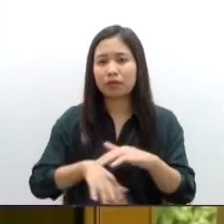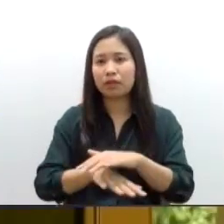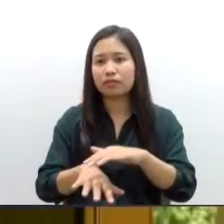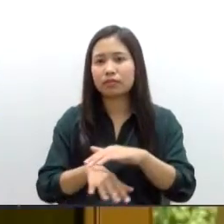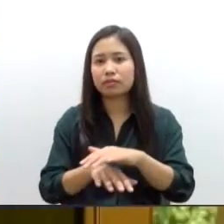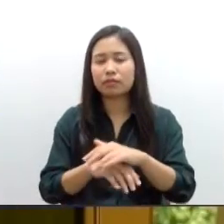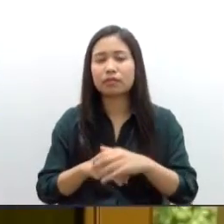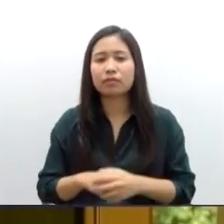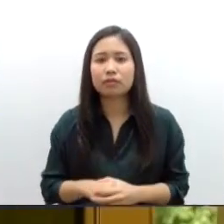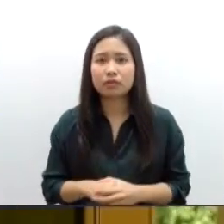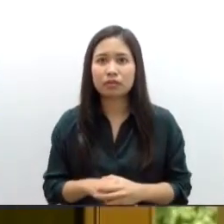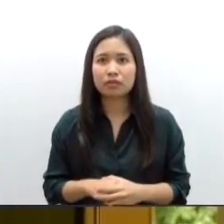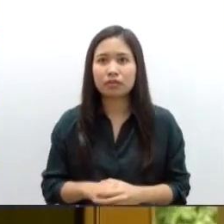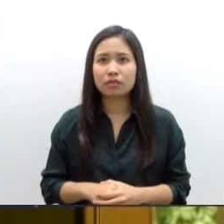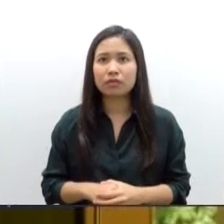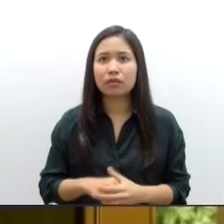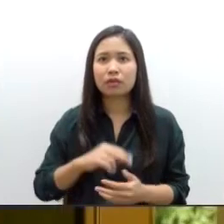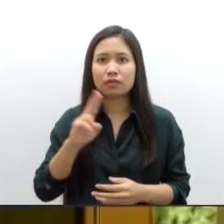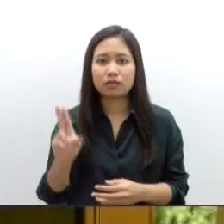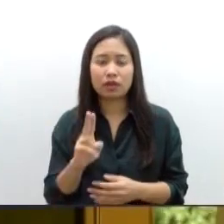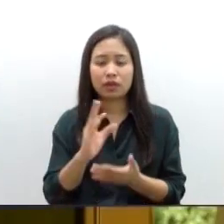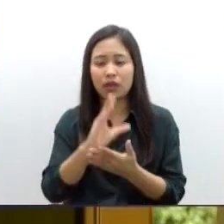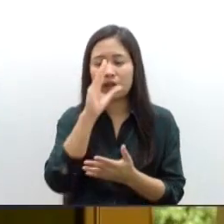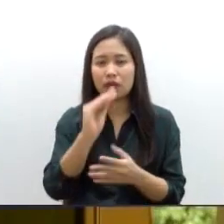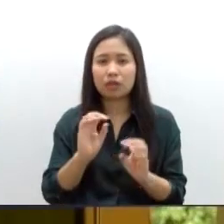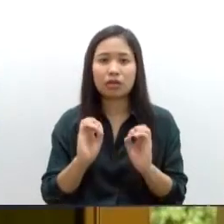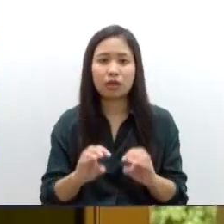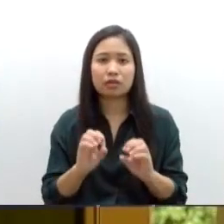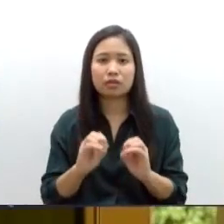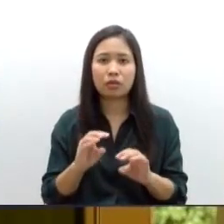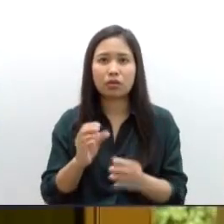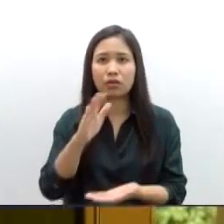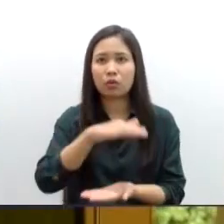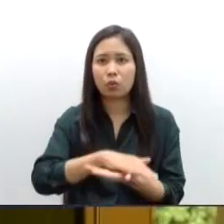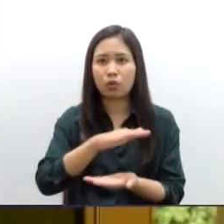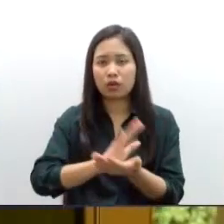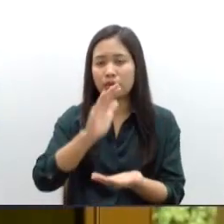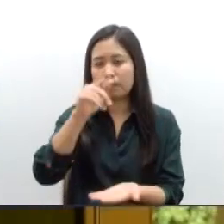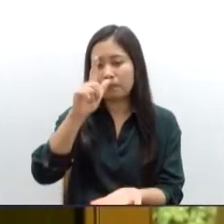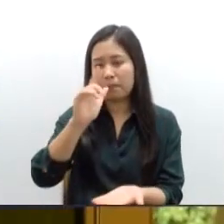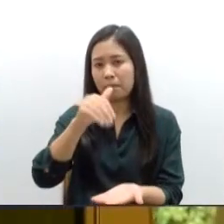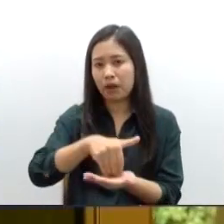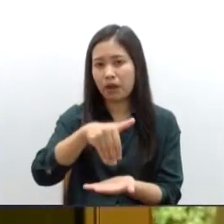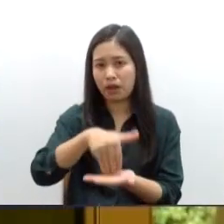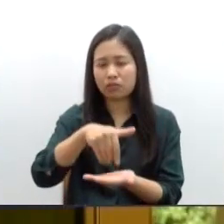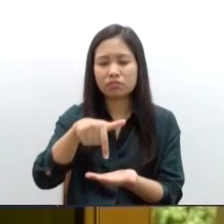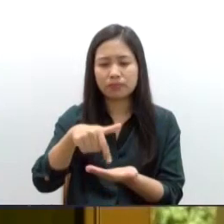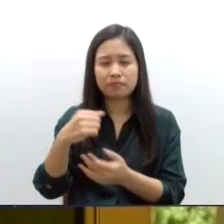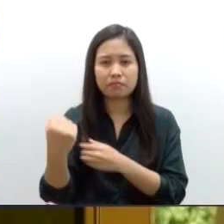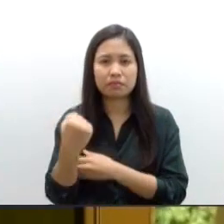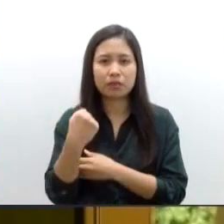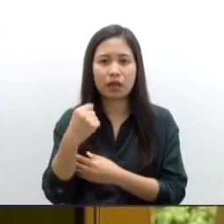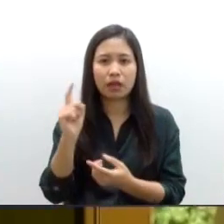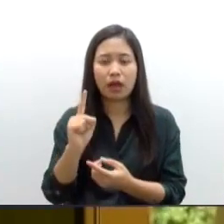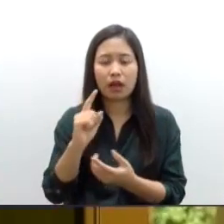ราจำเป็นต้องใช้การเรียนการสอนที่โรงเรียนเป็นหลักนะครับเพราะเรามั่นใจว่าการเรียนการส